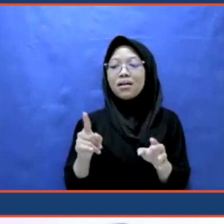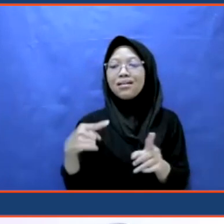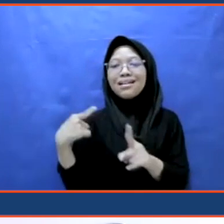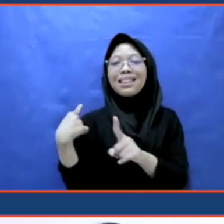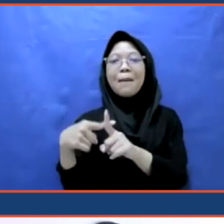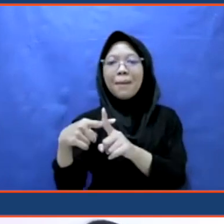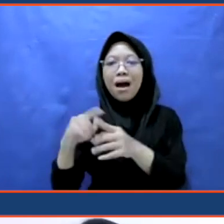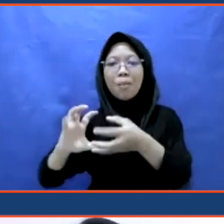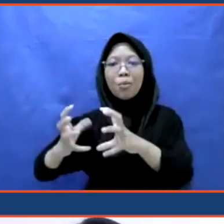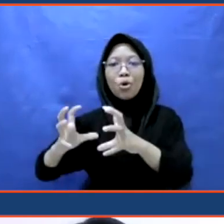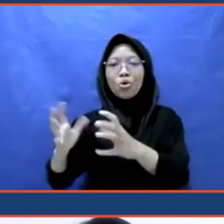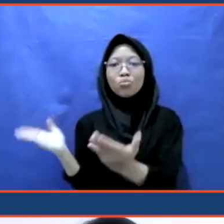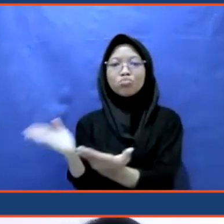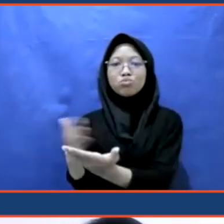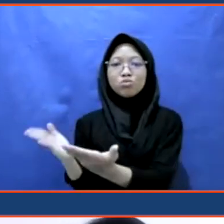videonya